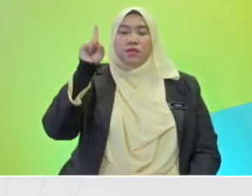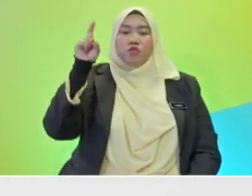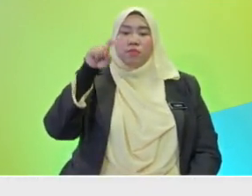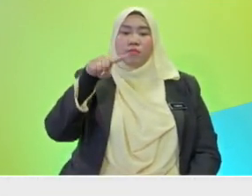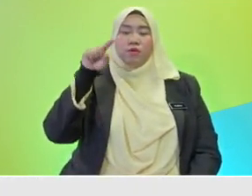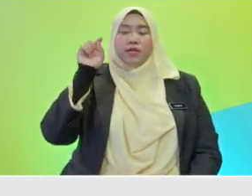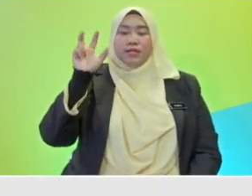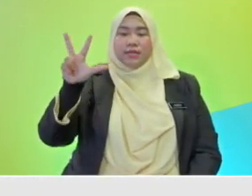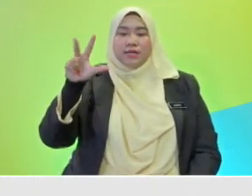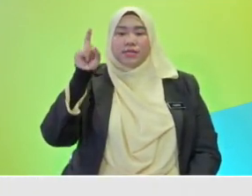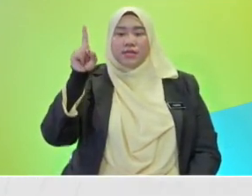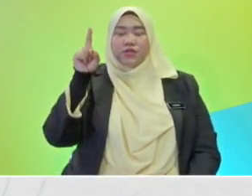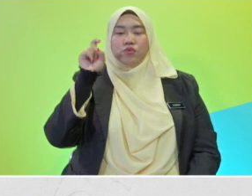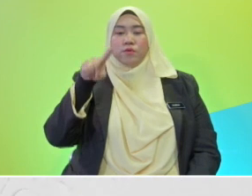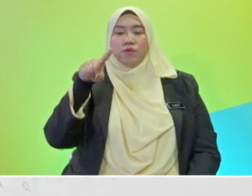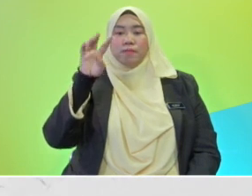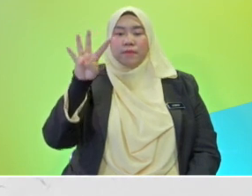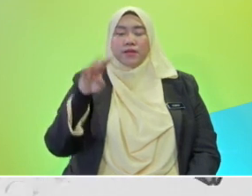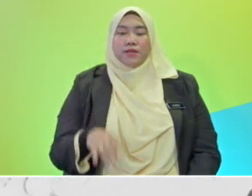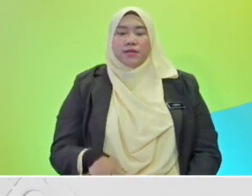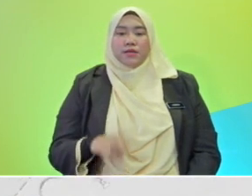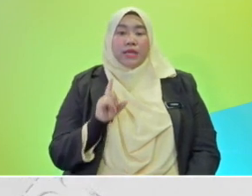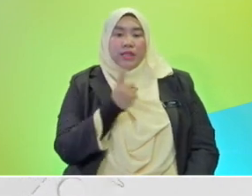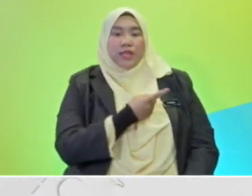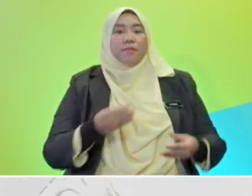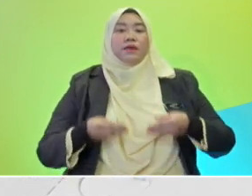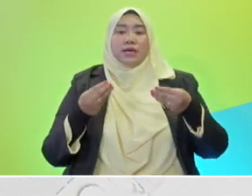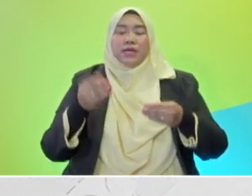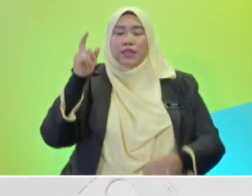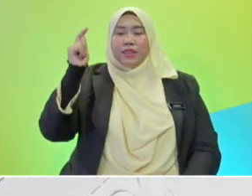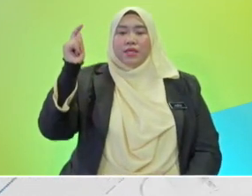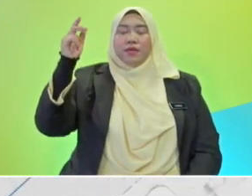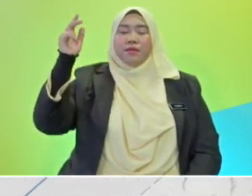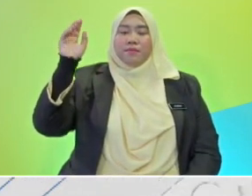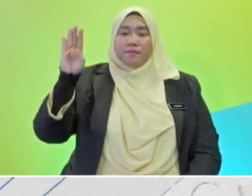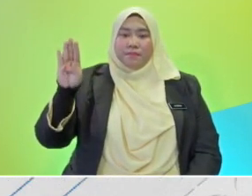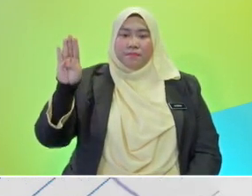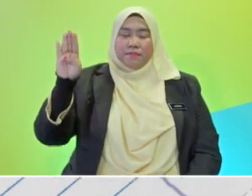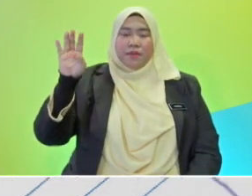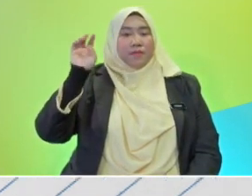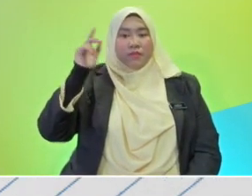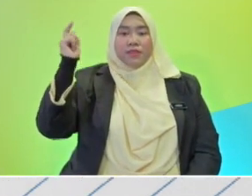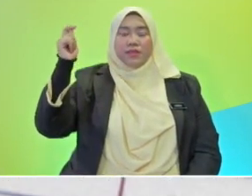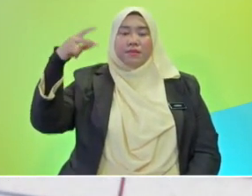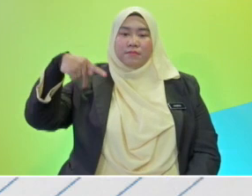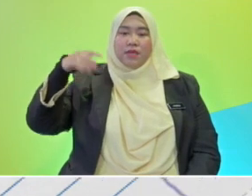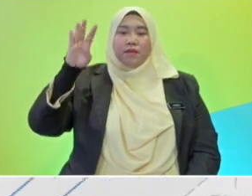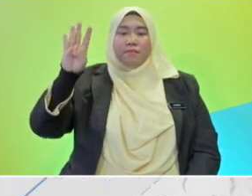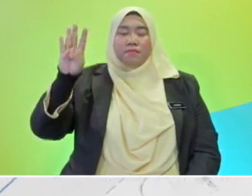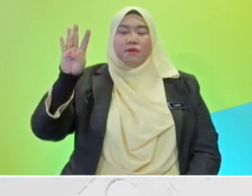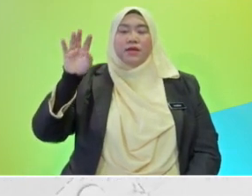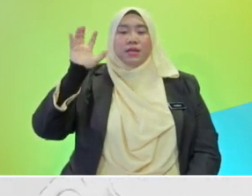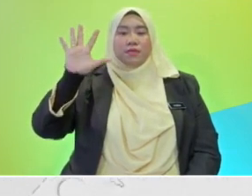empat dan kita udah beli TV 4 TV 5 tv6 dan juga TV